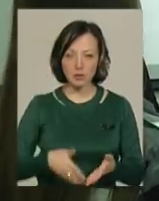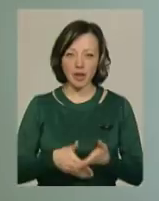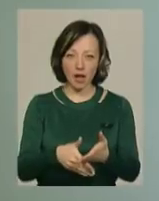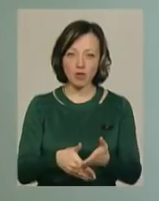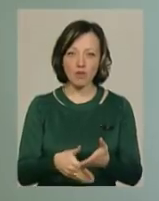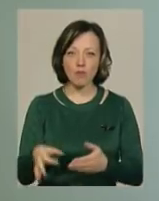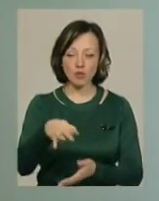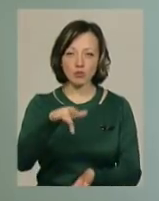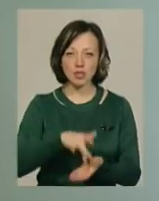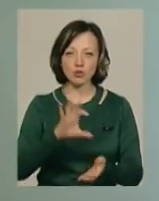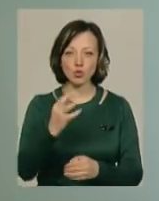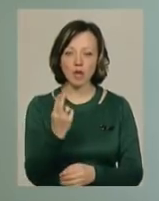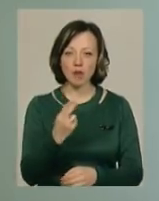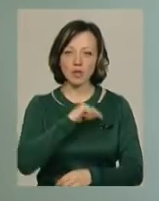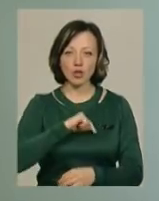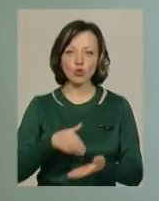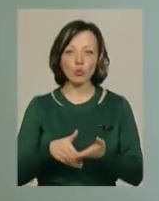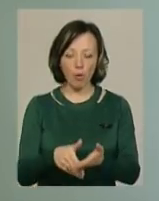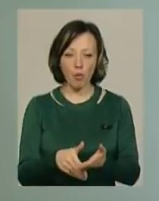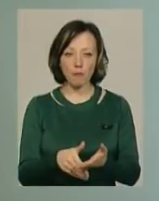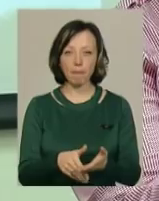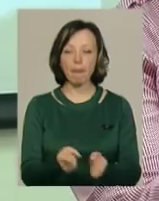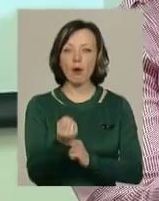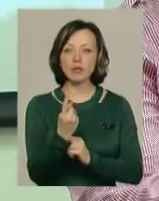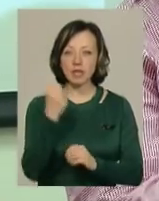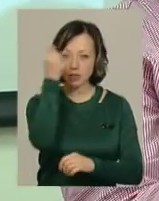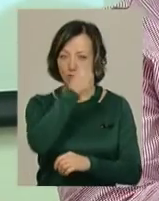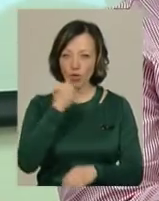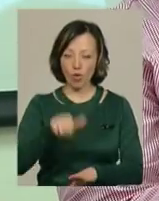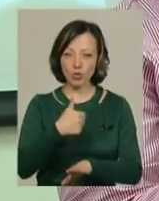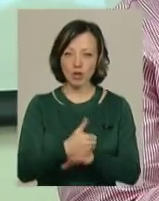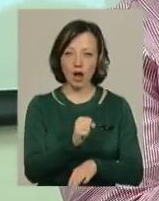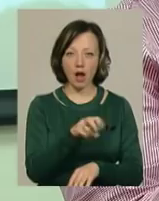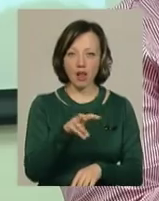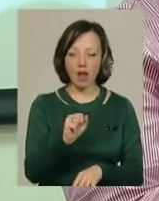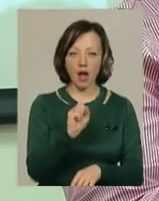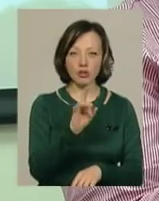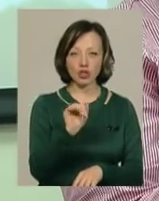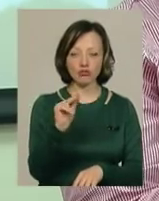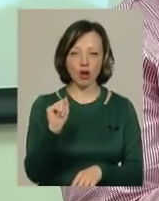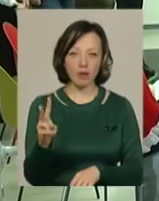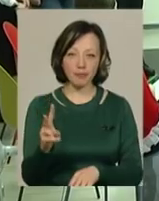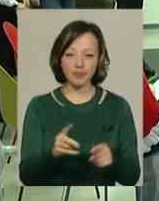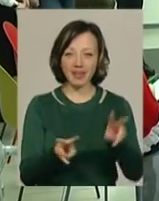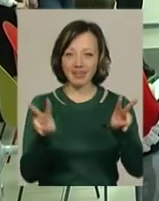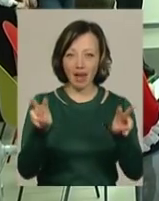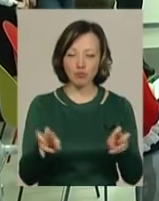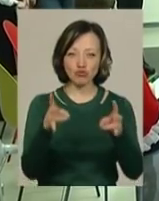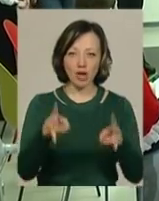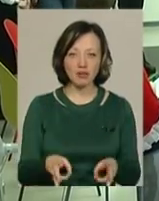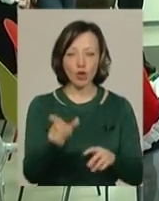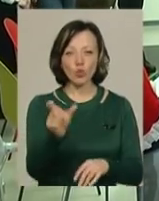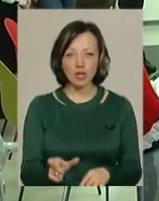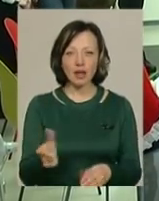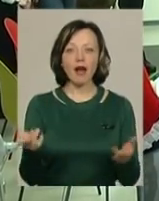сприяють в обласному центрі соціально-психологічної допомоги. Майже 11 років його очолює Алла Андрійчак. Замість терміну «жертва» вона воліє казати